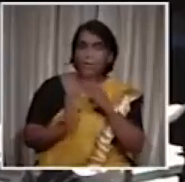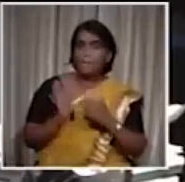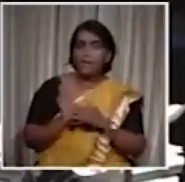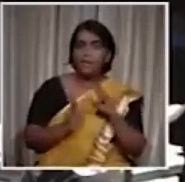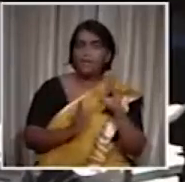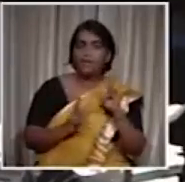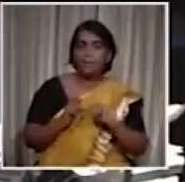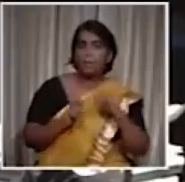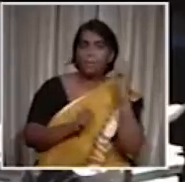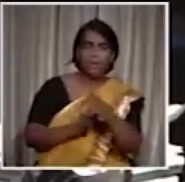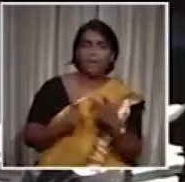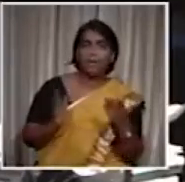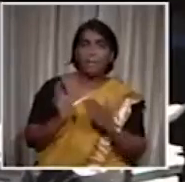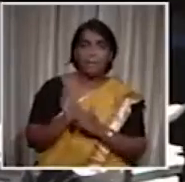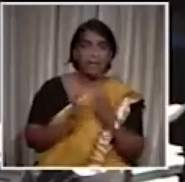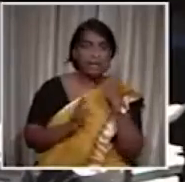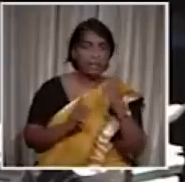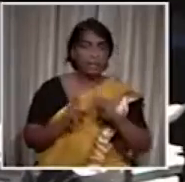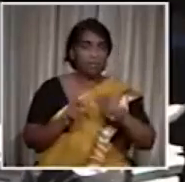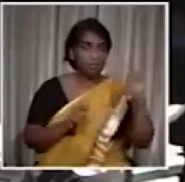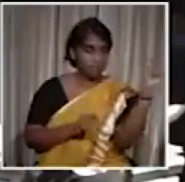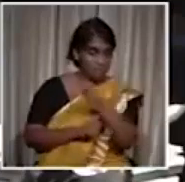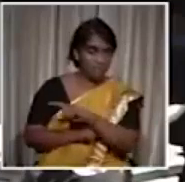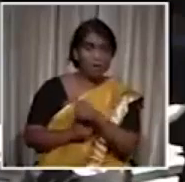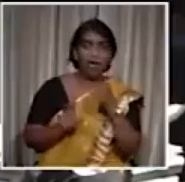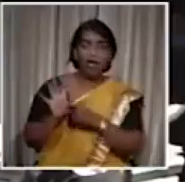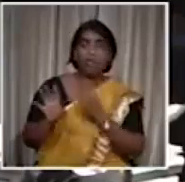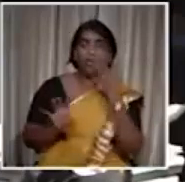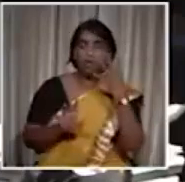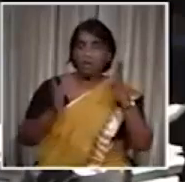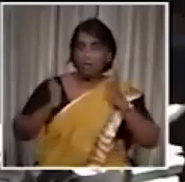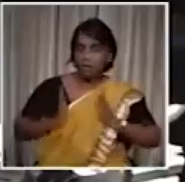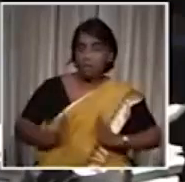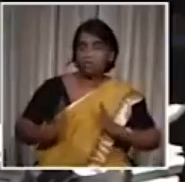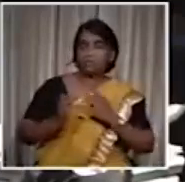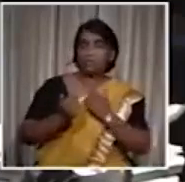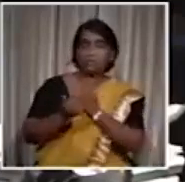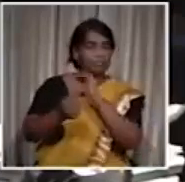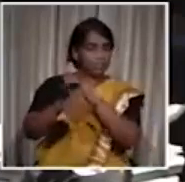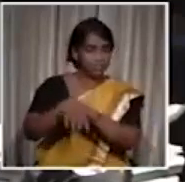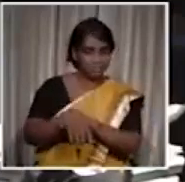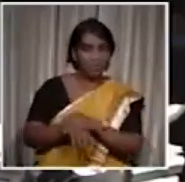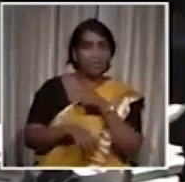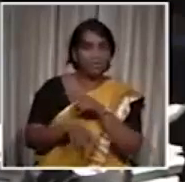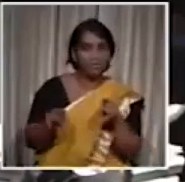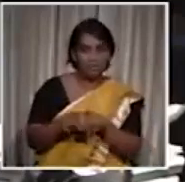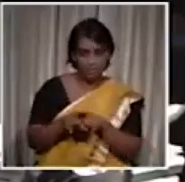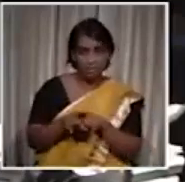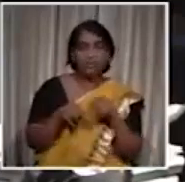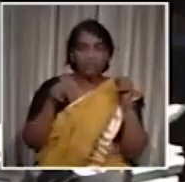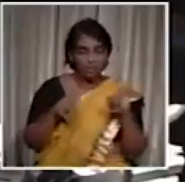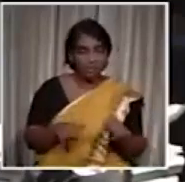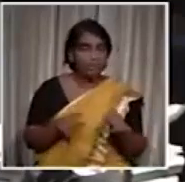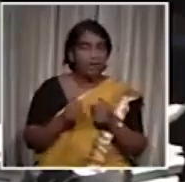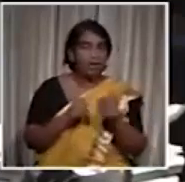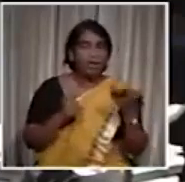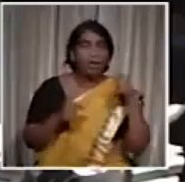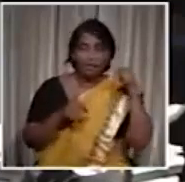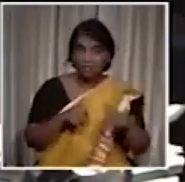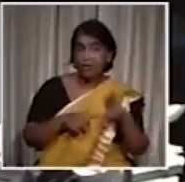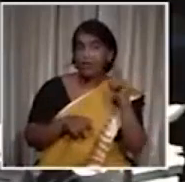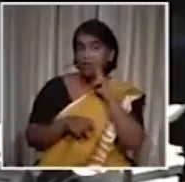දඩයක් ගහපු? මිලියන 2ක වන්දියක් නියම කරා. අවුරුදු 4කට ශරීරය බැඳා. හරිද? දැන් තමුන්නාස්ස මොකද වෙන්නේ?